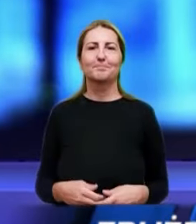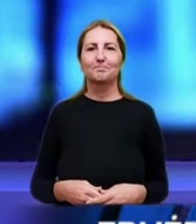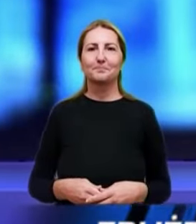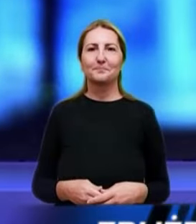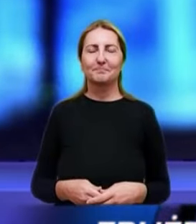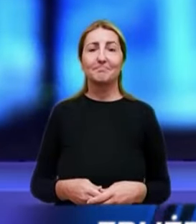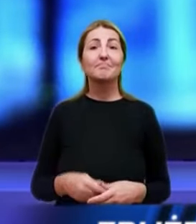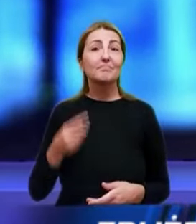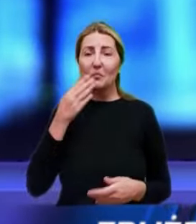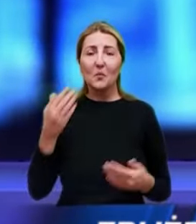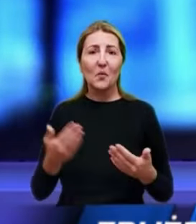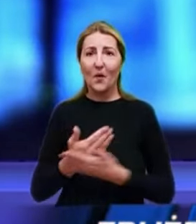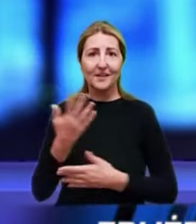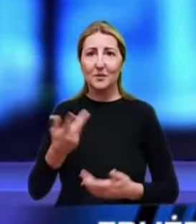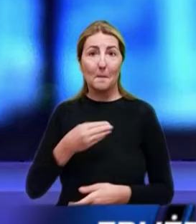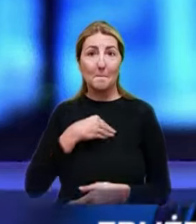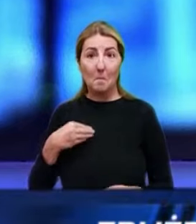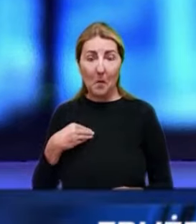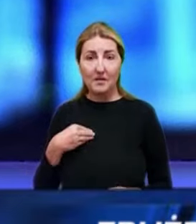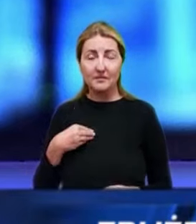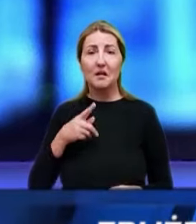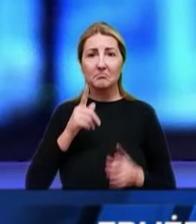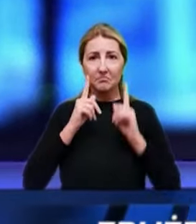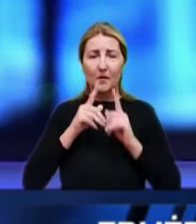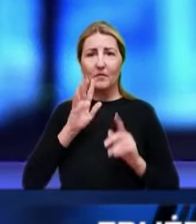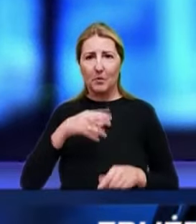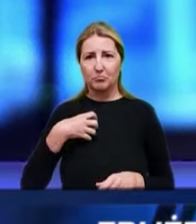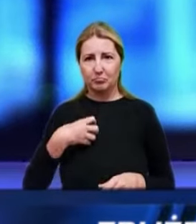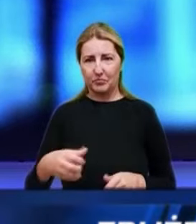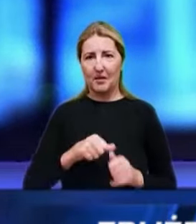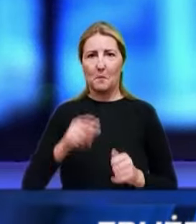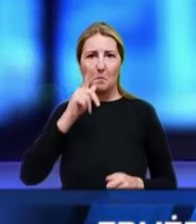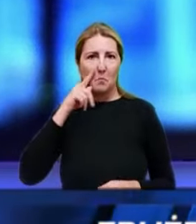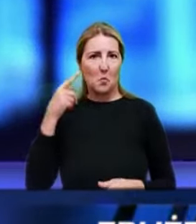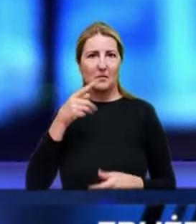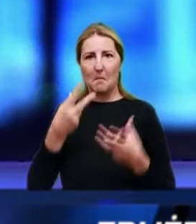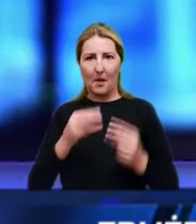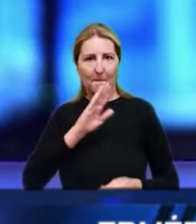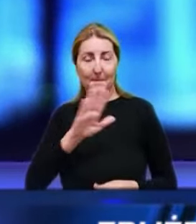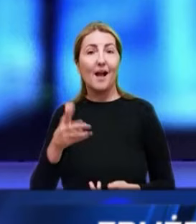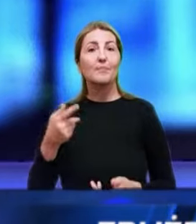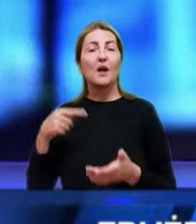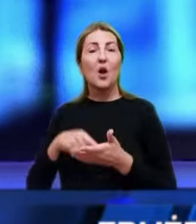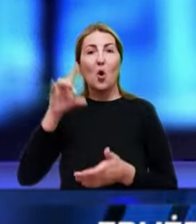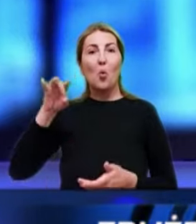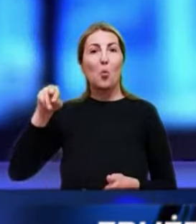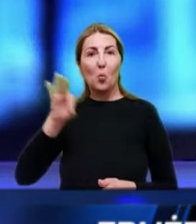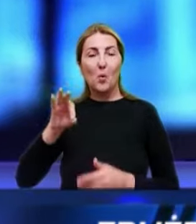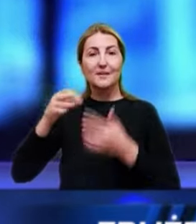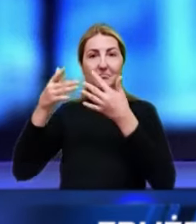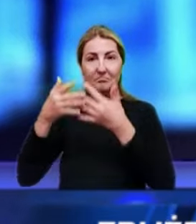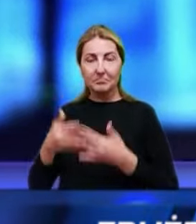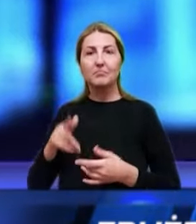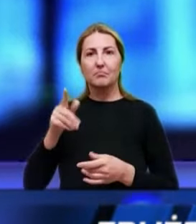Okazuje się, że Polska to jednak kraina mlekiem i miodem płynąca. Z ostatnich danych GUS-u wynika, że wzrosła produkcja tych